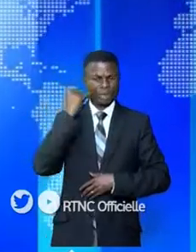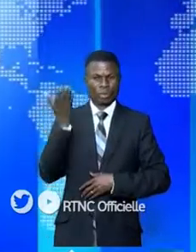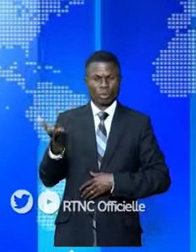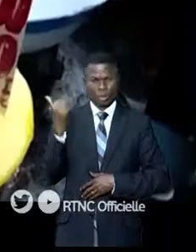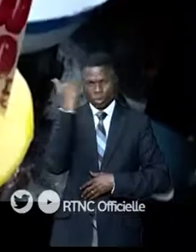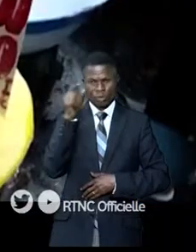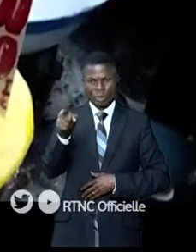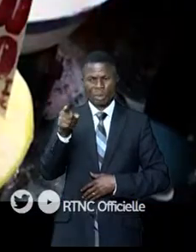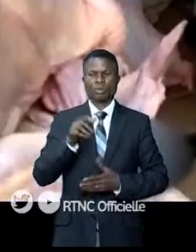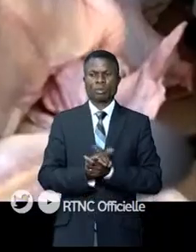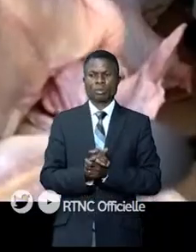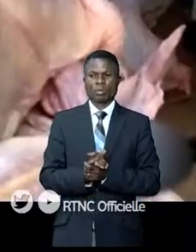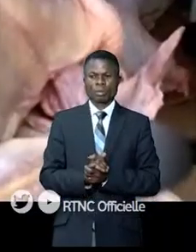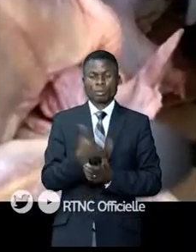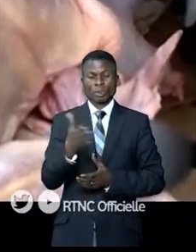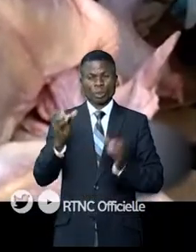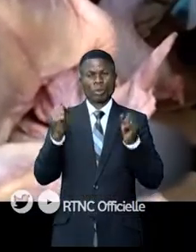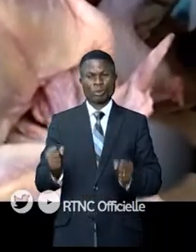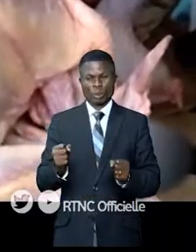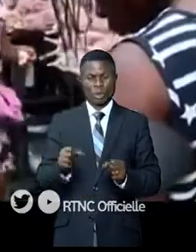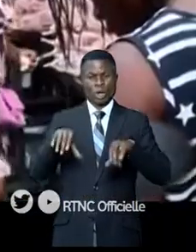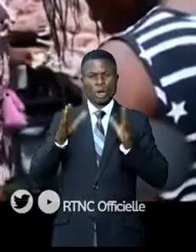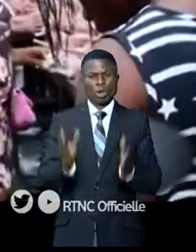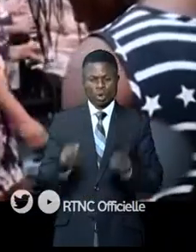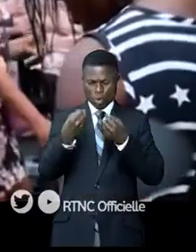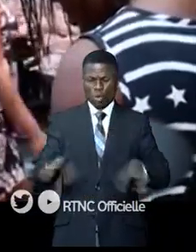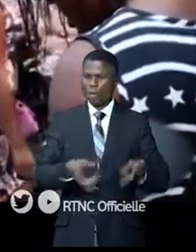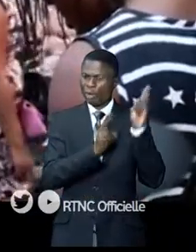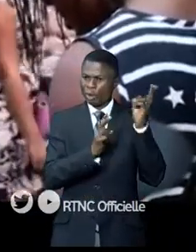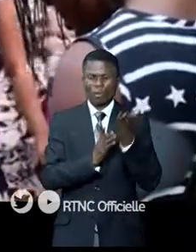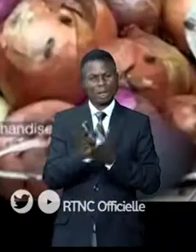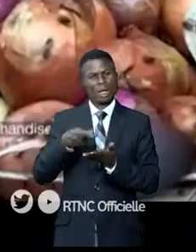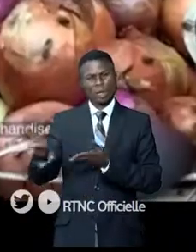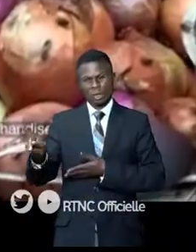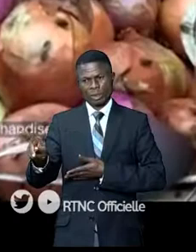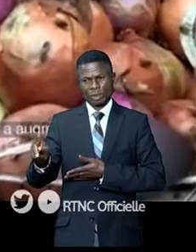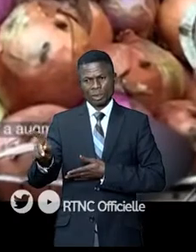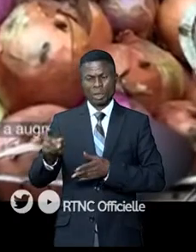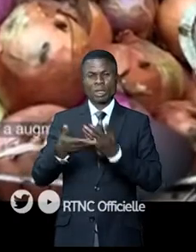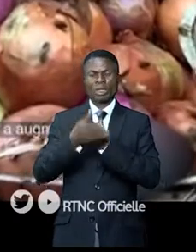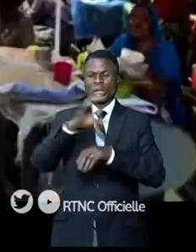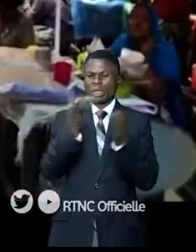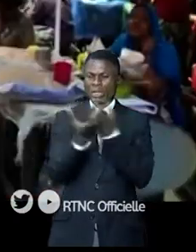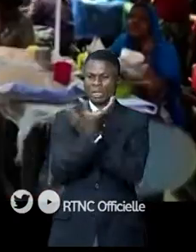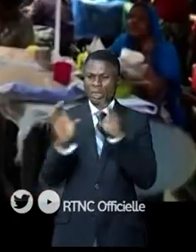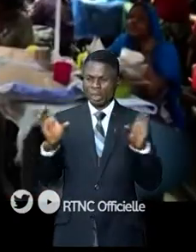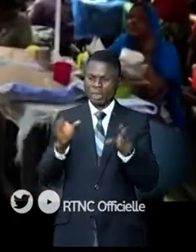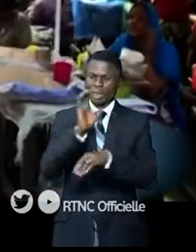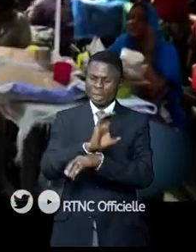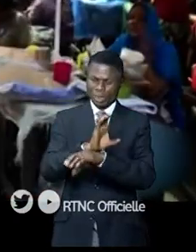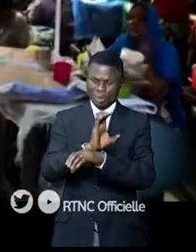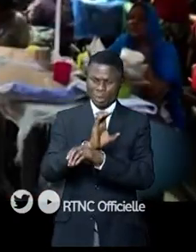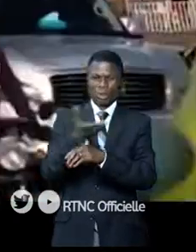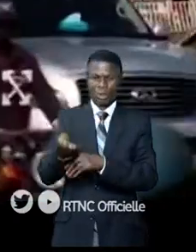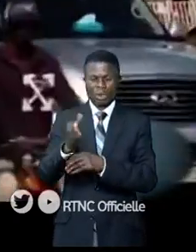Ilunkamba. Taux de change instable, les Congolais ont perdu leur pouvoir d'achat. En pleine crise économique et sanitaire, les